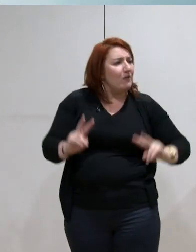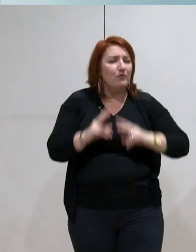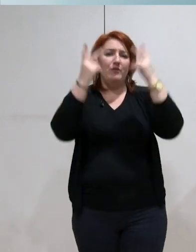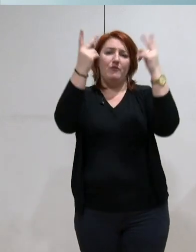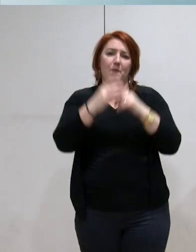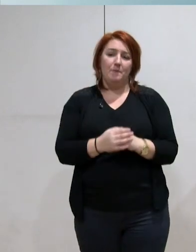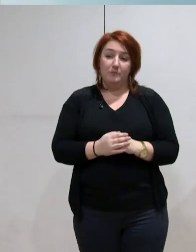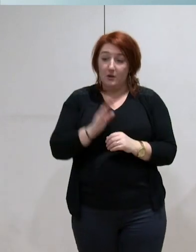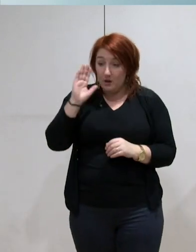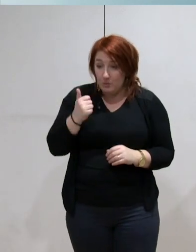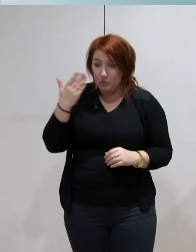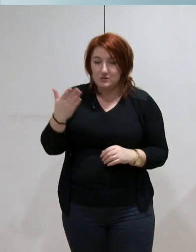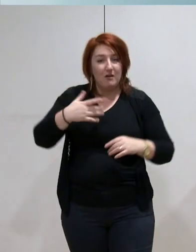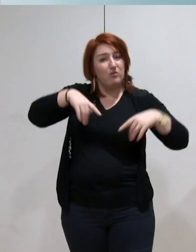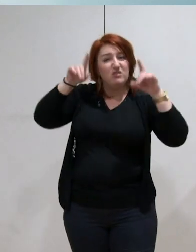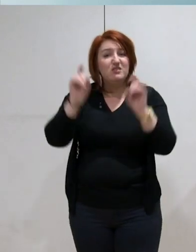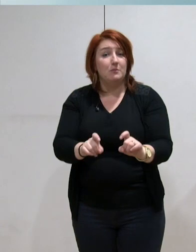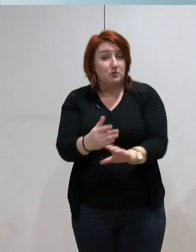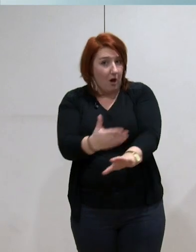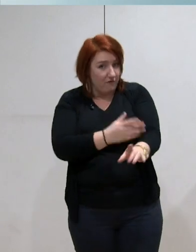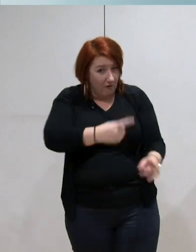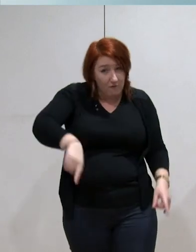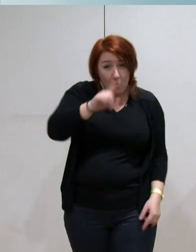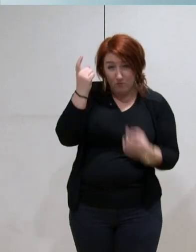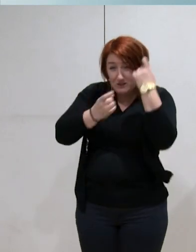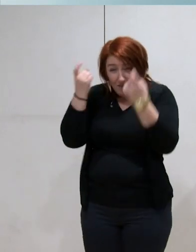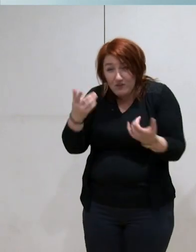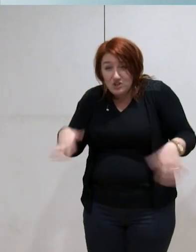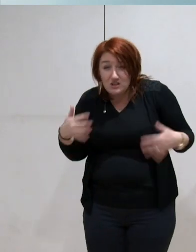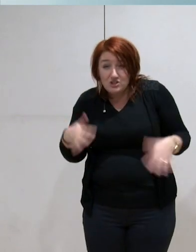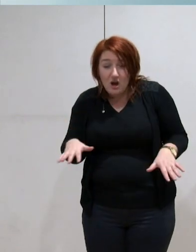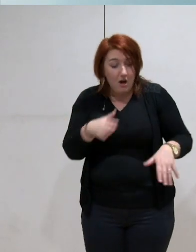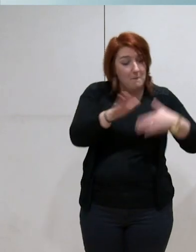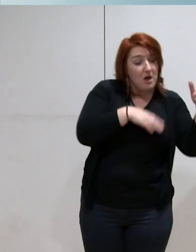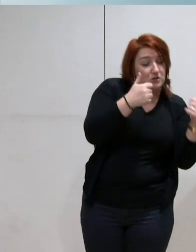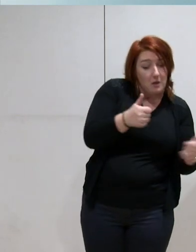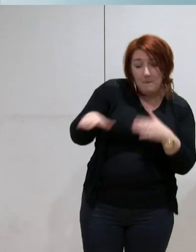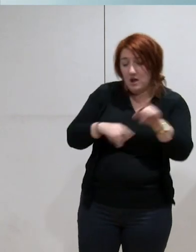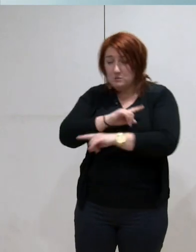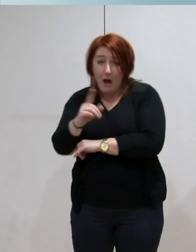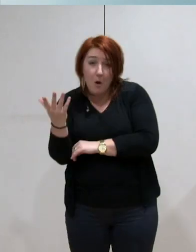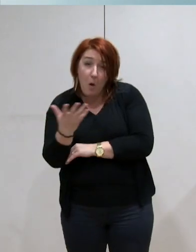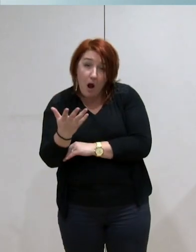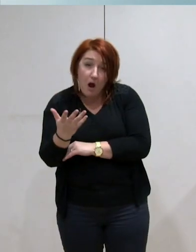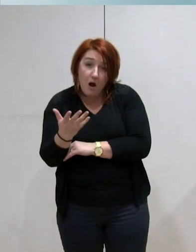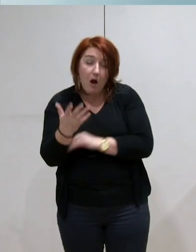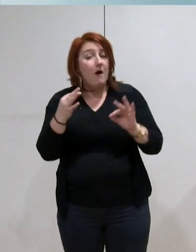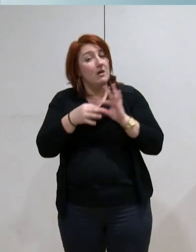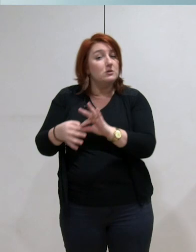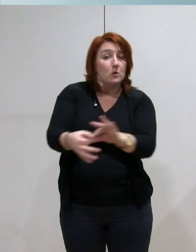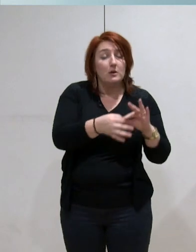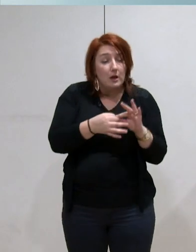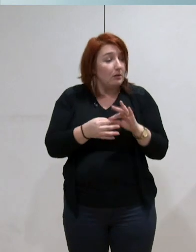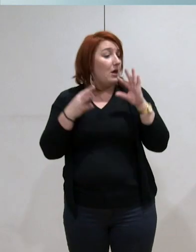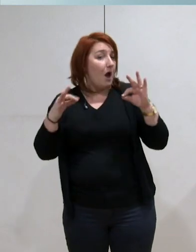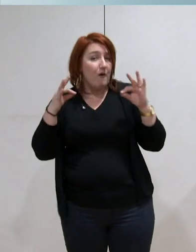des diminution avez-vous bien mesuré ce qui fonctionne et ce qui ne fonctionne pas en terme de solidarité et de